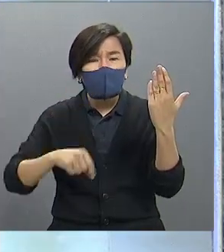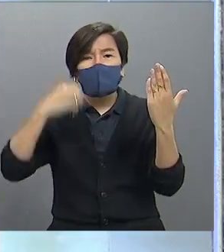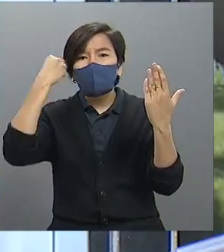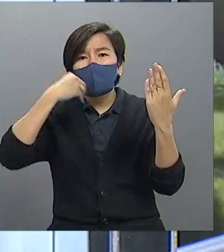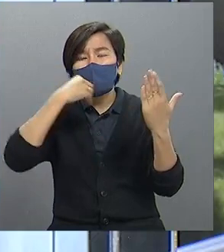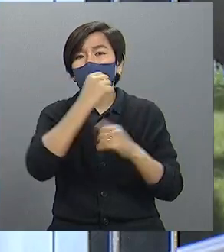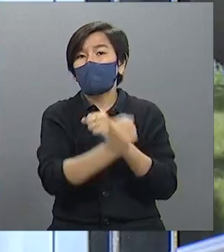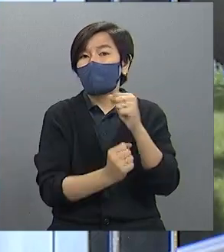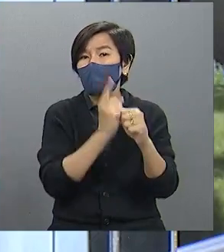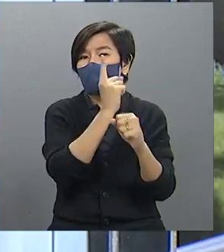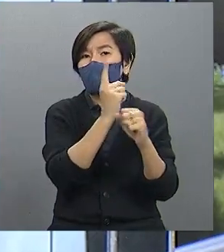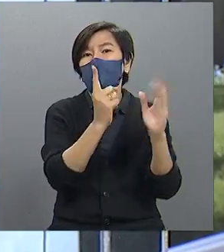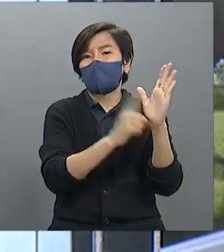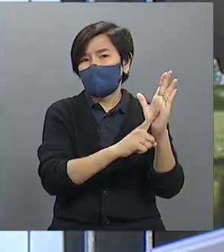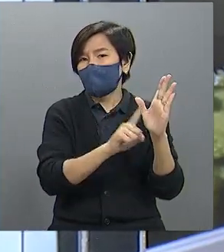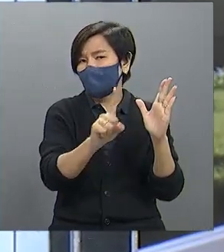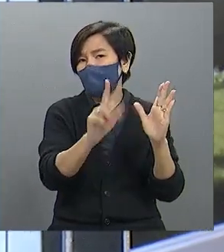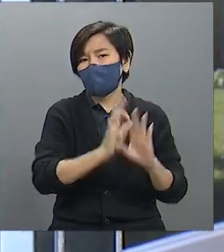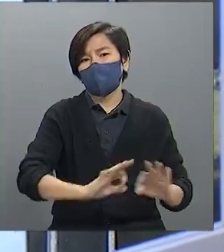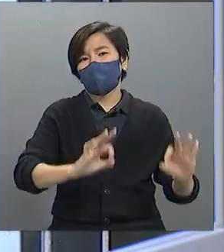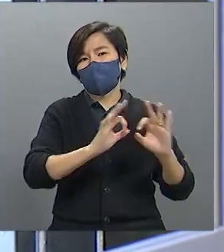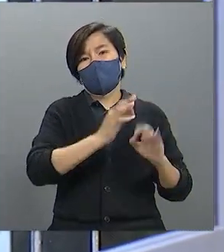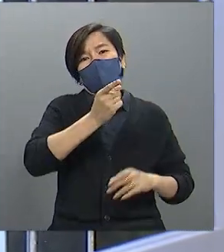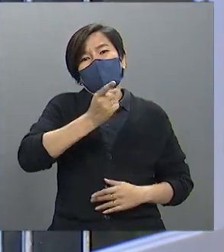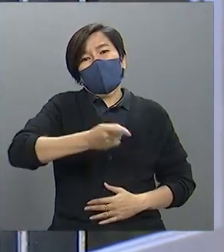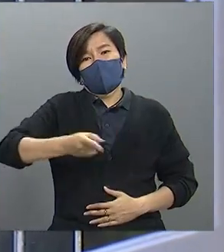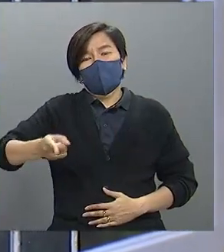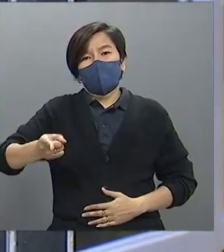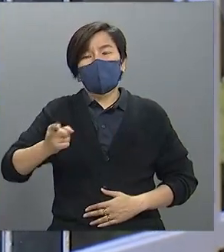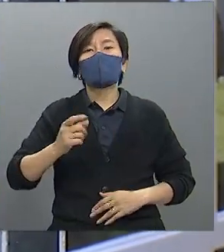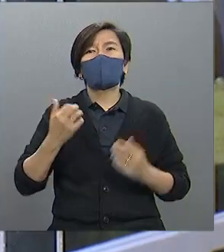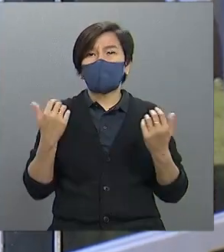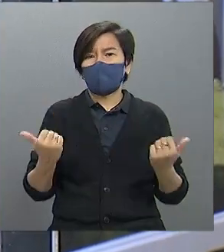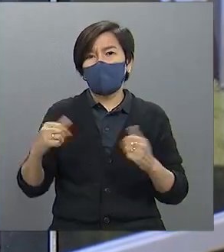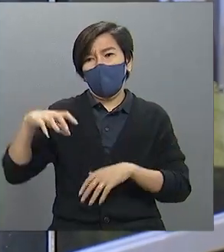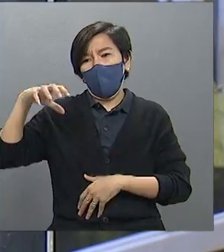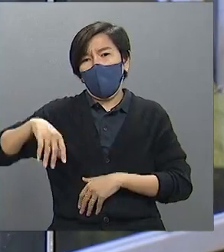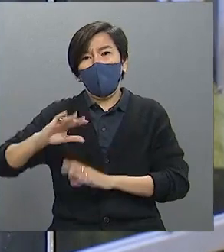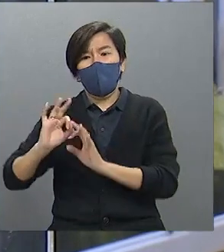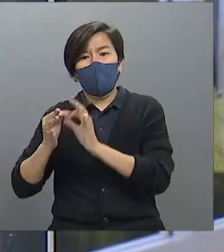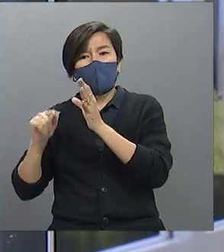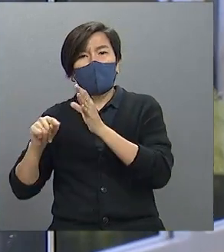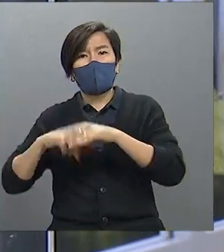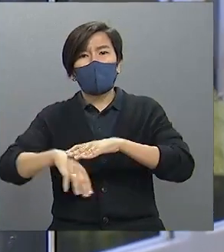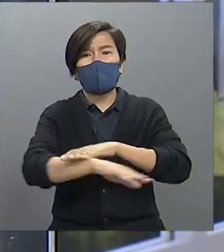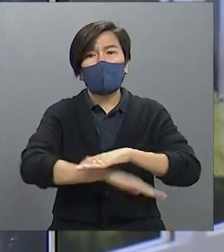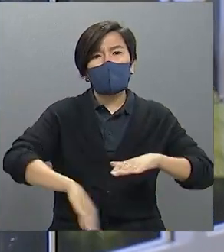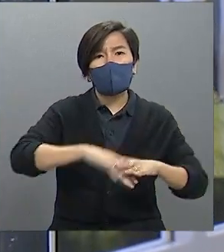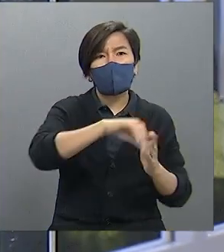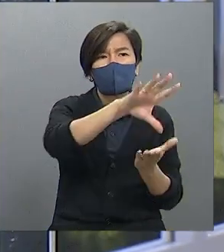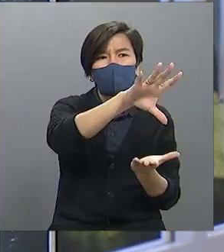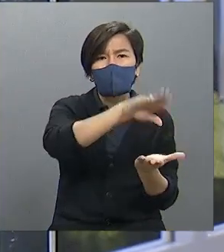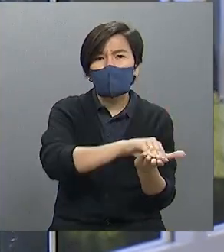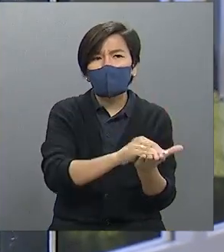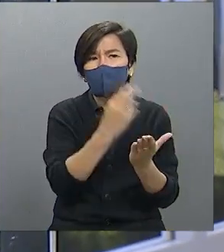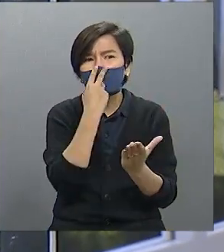นอนตอนนี้อาจะอยู่ในขั้นของการเขาเรกวาต้องสืบหาหลกฐานก่ก็วามนมที่มาอะไรยัไ แต่คือเหตุมเกิดขแล้วแลวก็เขตแงความเสี